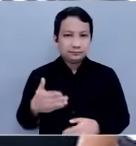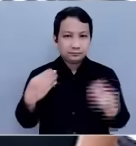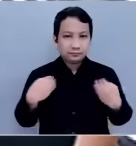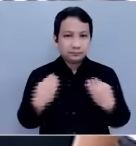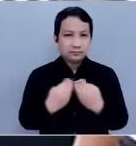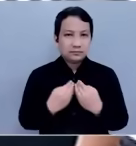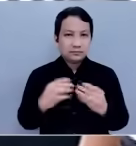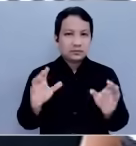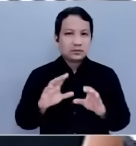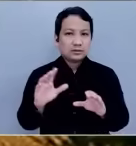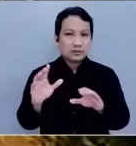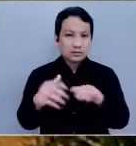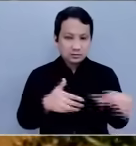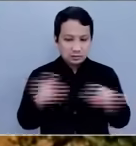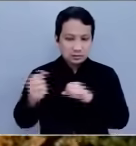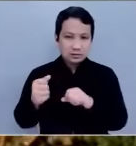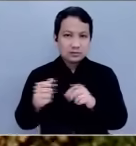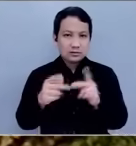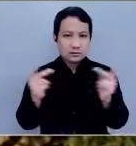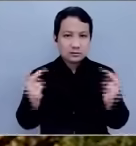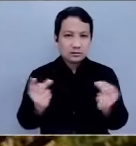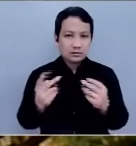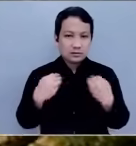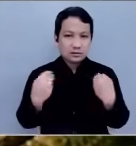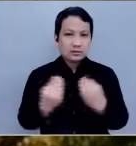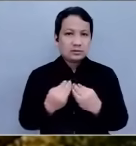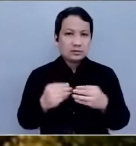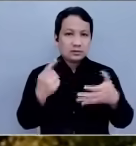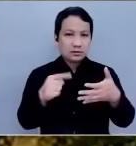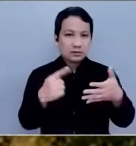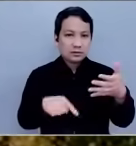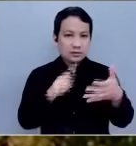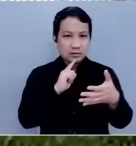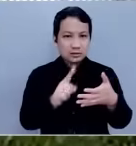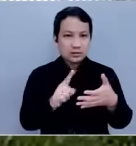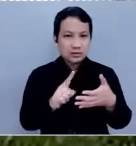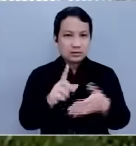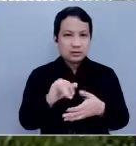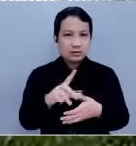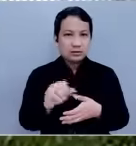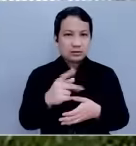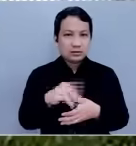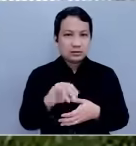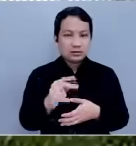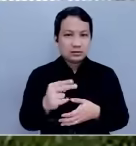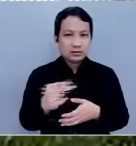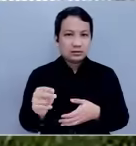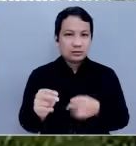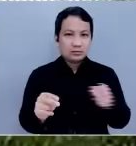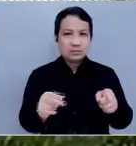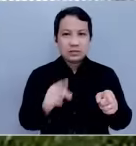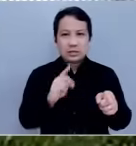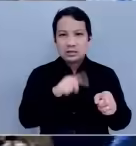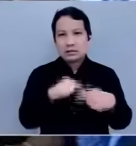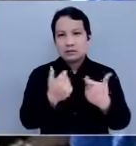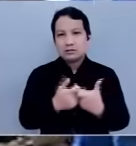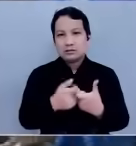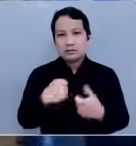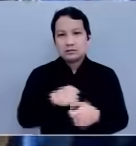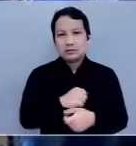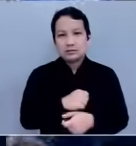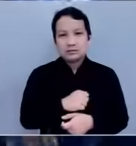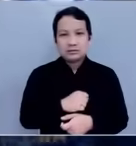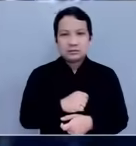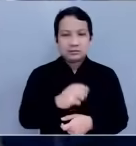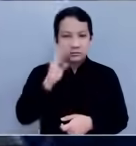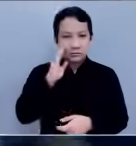silang paalisin sa kanilang lugar matapos makausap ang mga tagao capihan hindi raw kumbinsido si senator Dea Rosa sa mga sagot